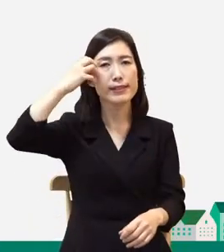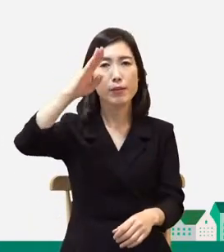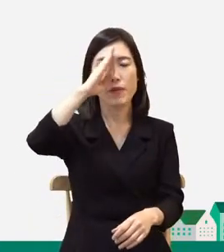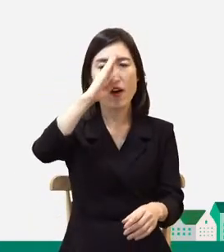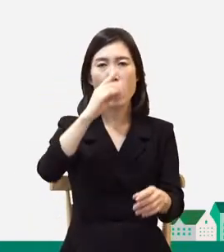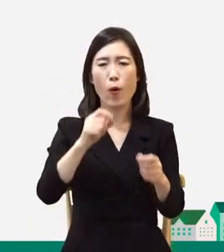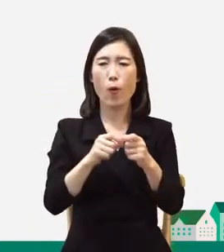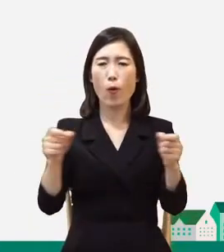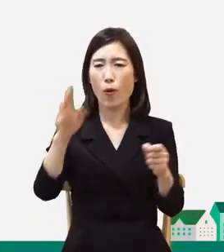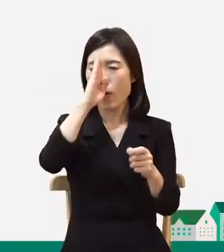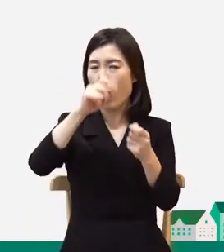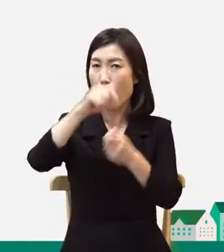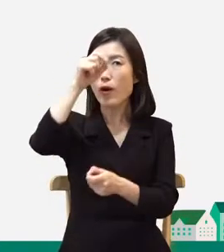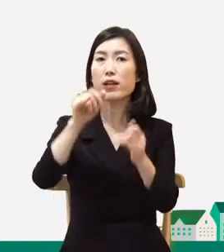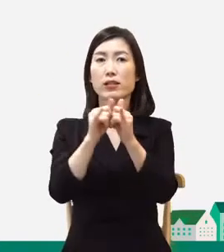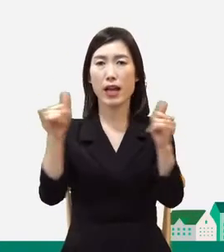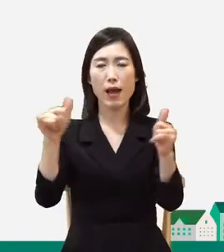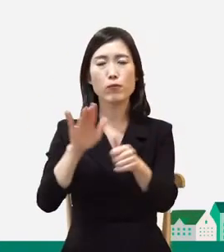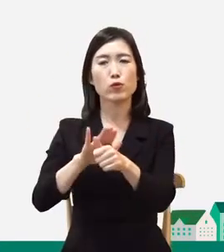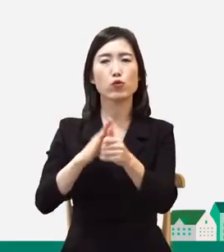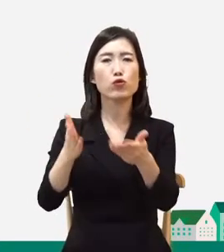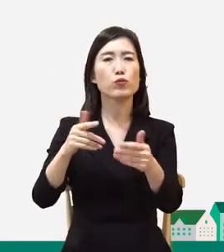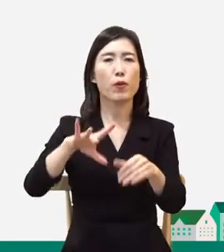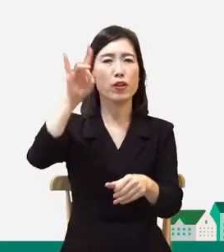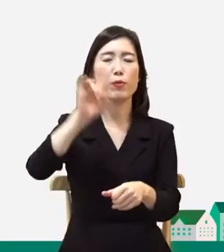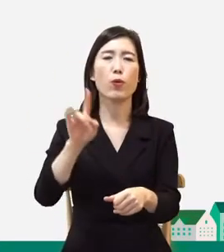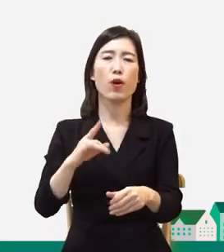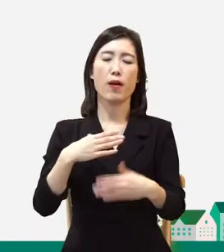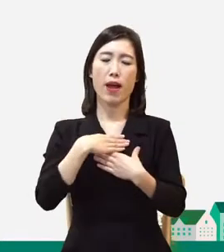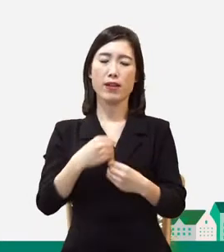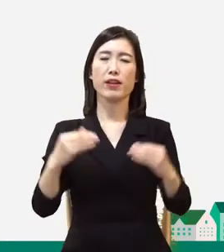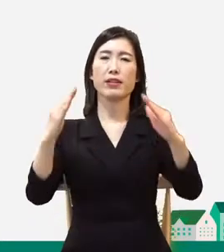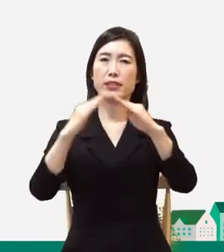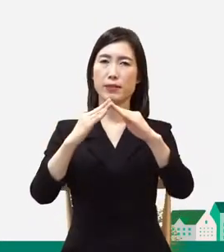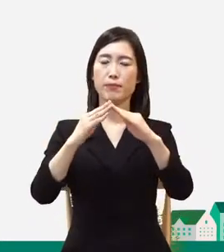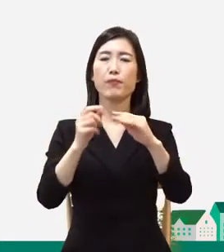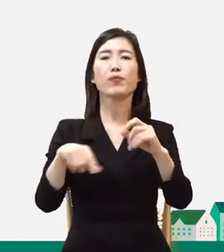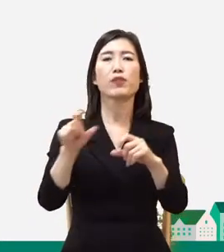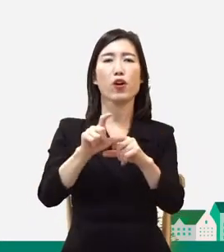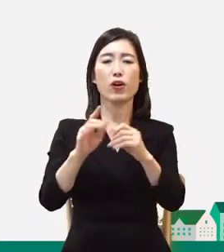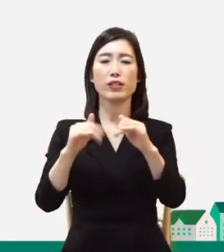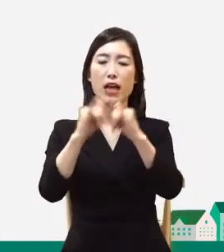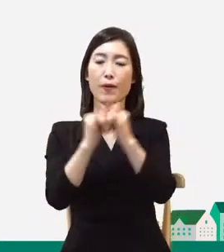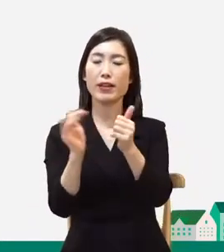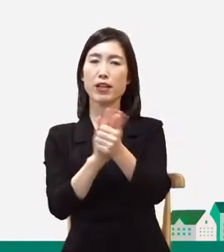있는 만성 노숙인에게 우선적으로 안정된 주거와 사회적 서비스가 결합된